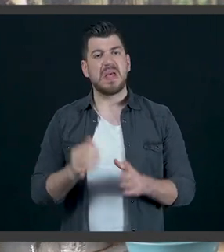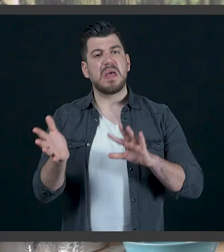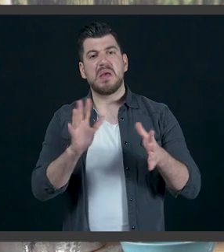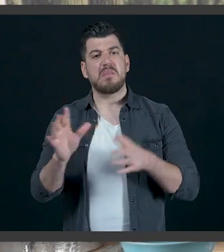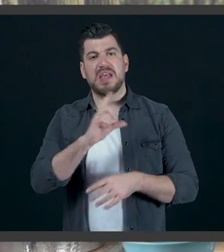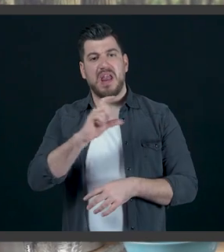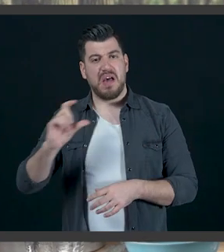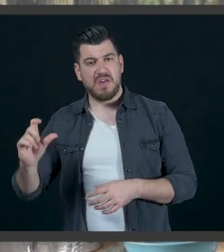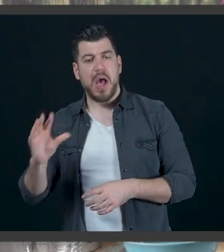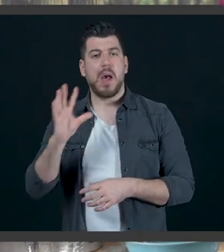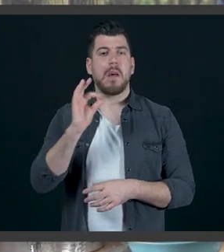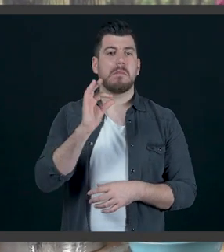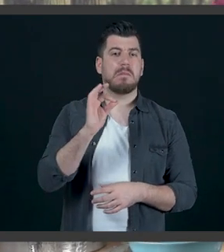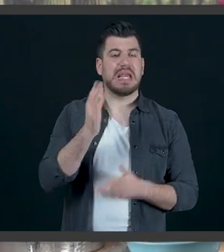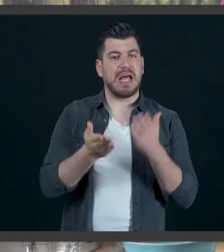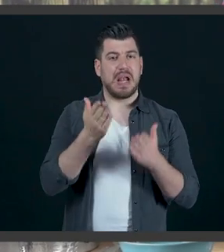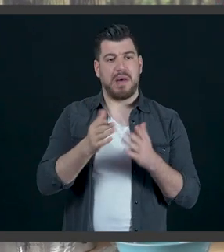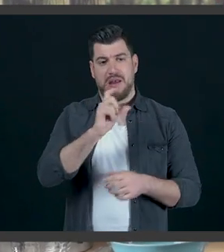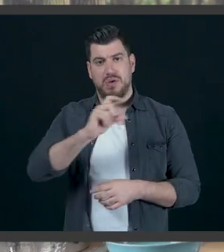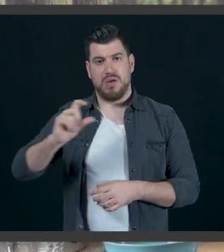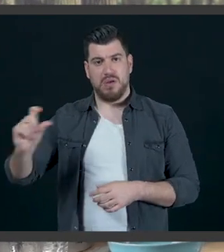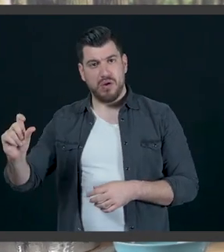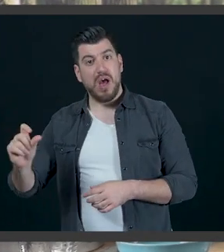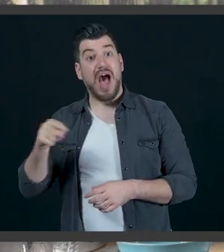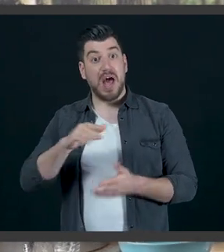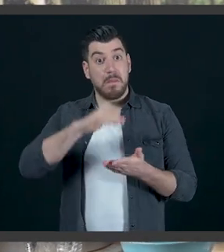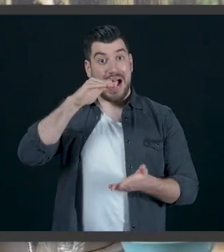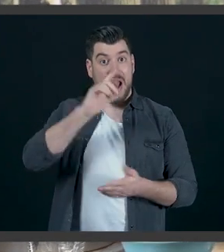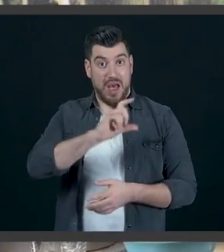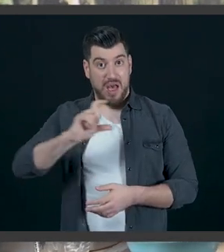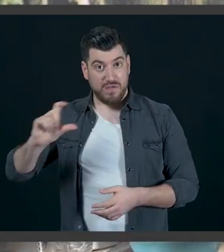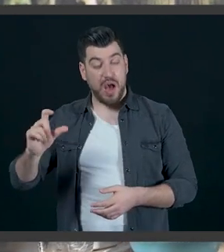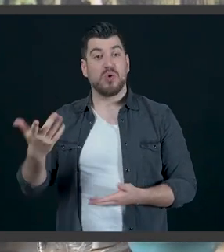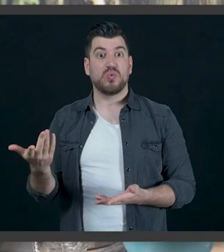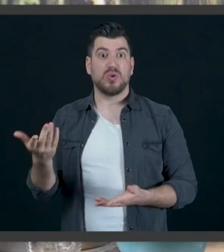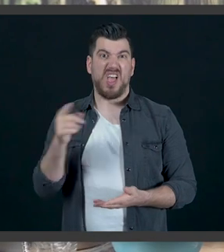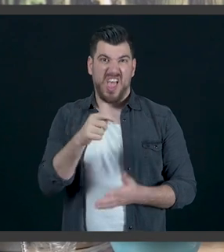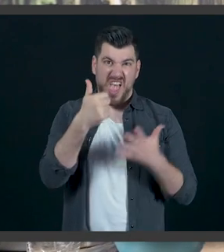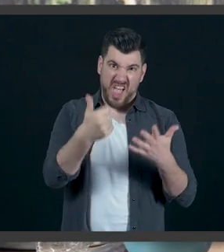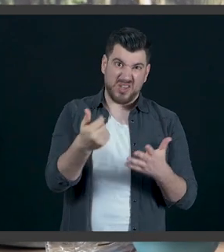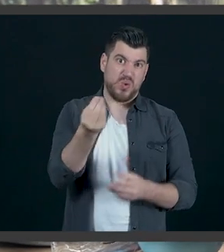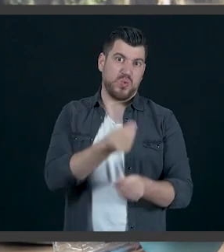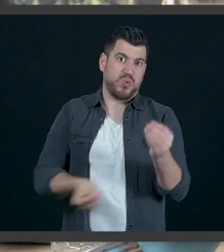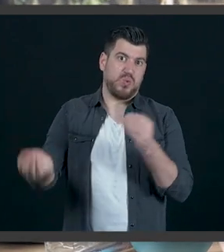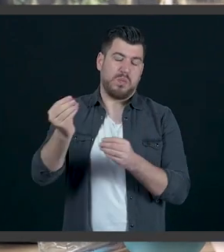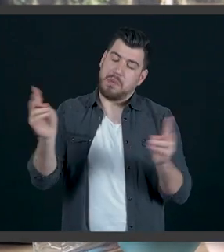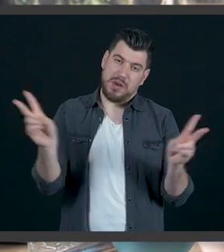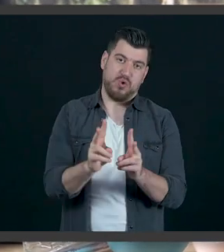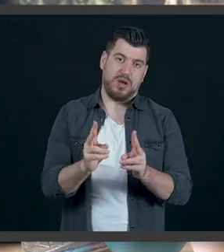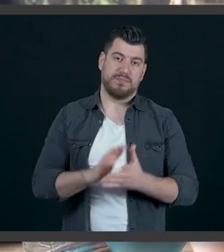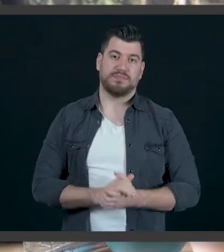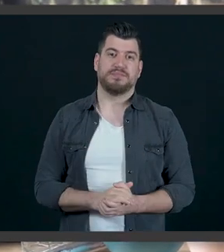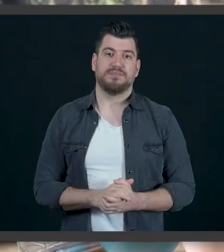Μέτρια αυγά, 50 γραμμάρια το καθένα για να βγει η συνταγή μας ακριβώς. Άμα πάρετε τα πολύ μεγάλα τα αυγά, θα βάλετε πάρα πολλά αυγά και ουσιαστικά το μείγμα μας δεν θα βγει